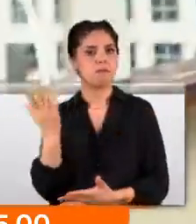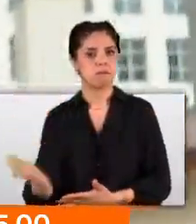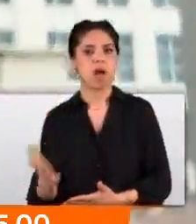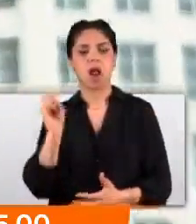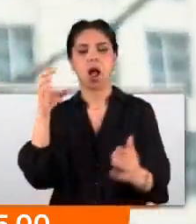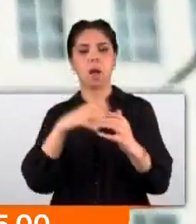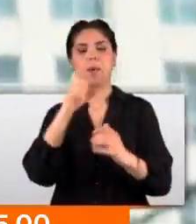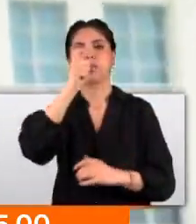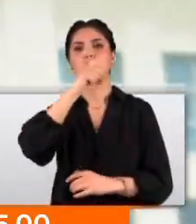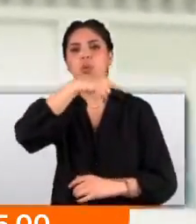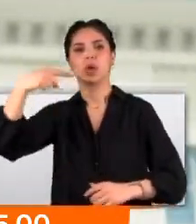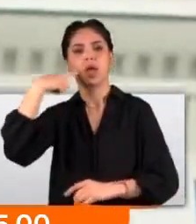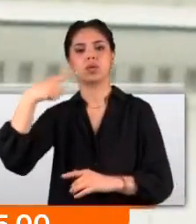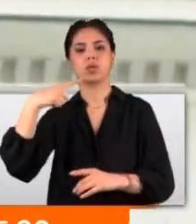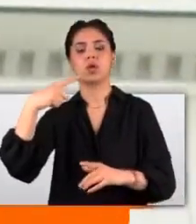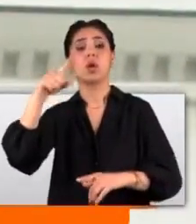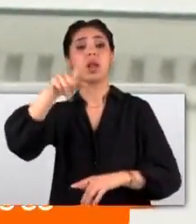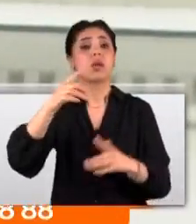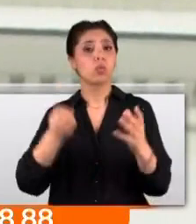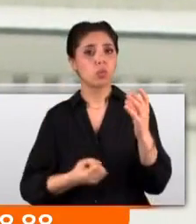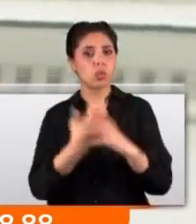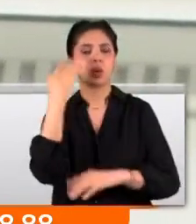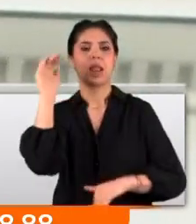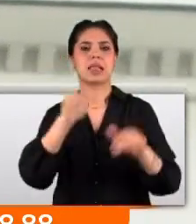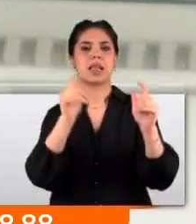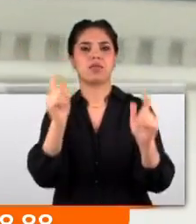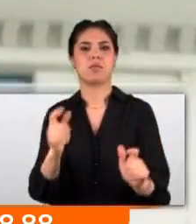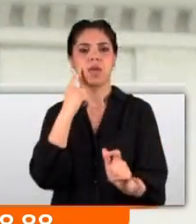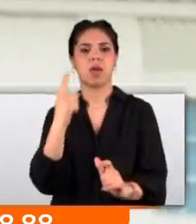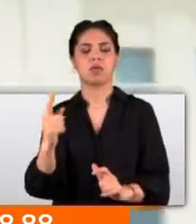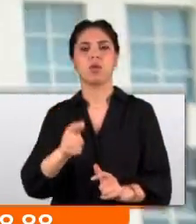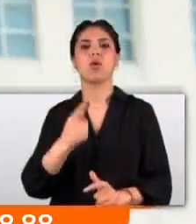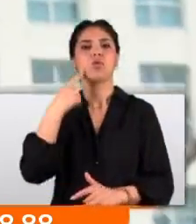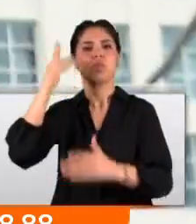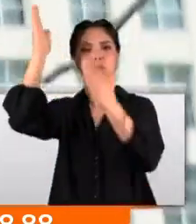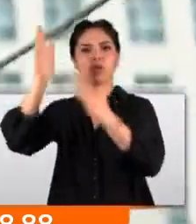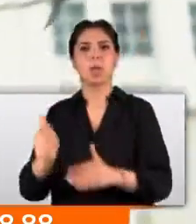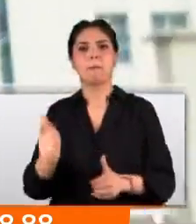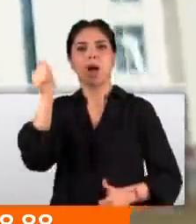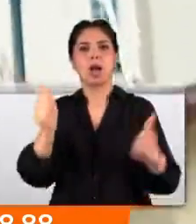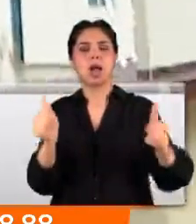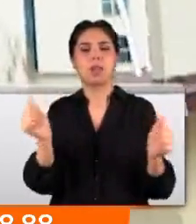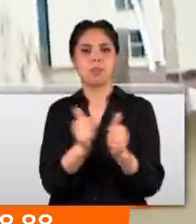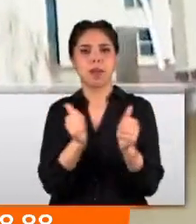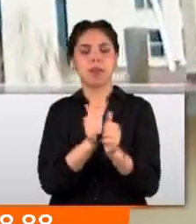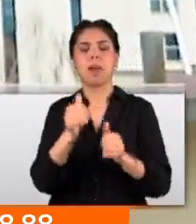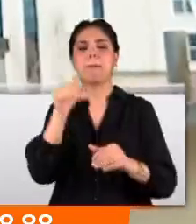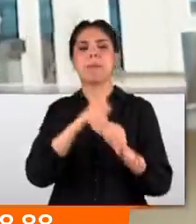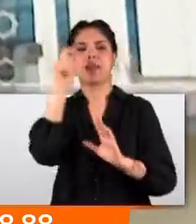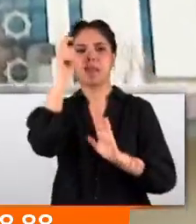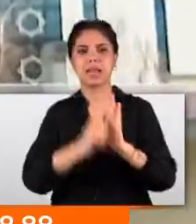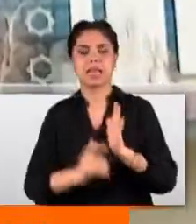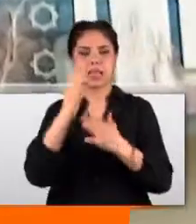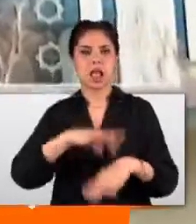Merkezi'nin 9. katına kurulan seçim karargahında Cumhurbaşkanı Erdoğan kurmaylarıyla birlikte milletvekili listelerine